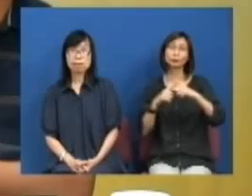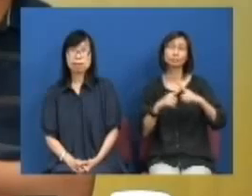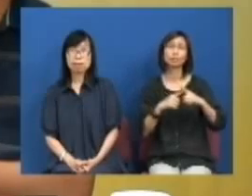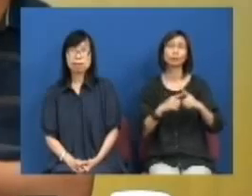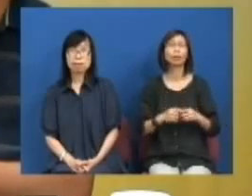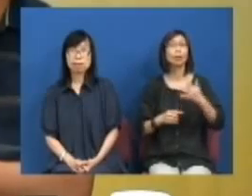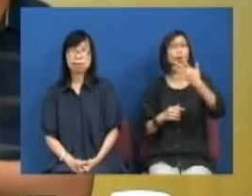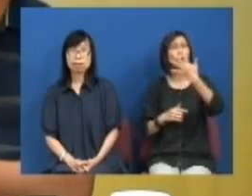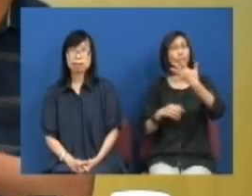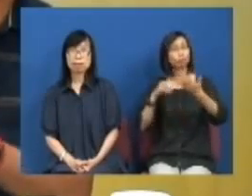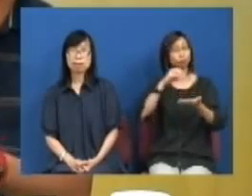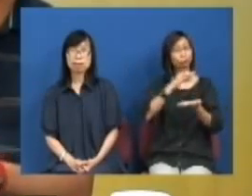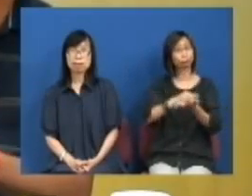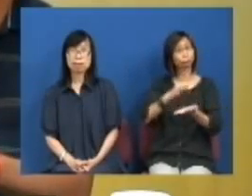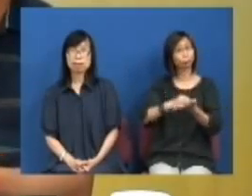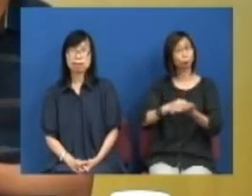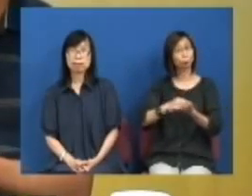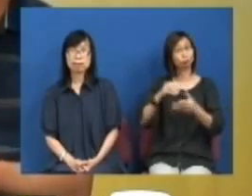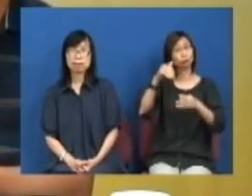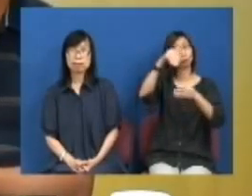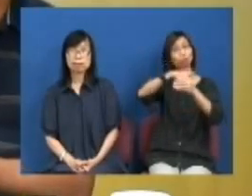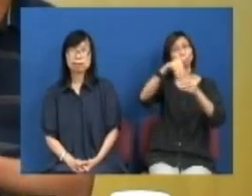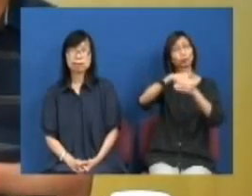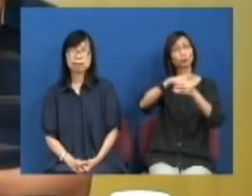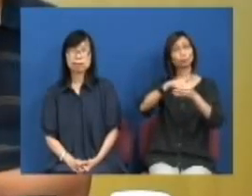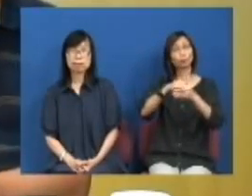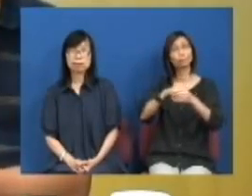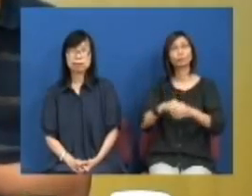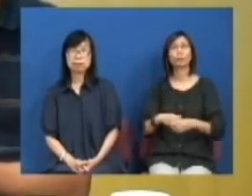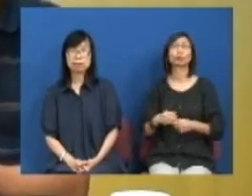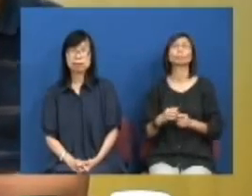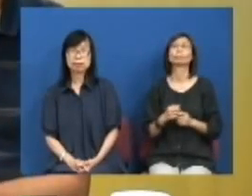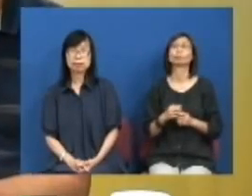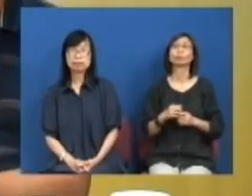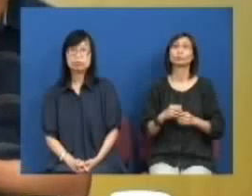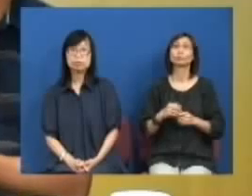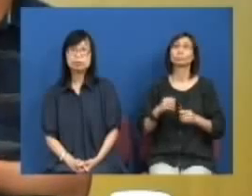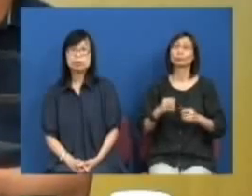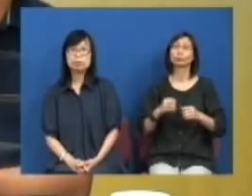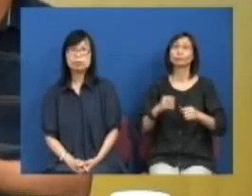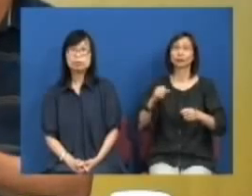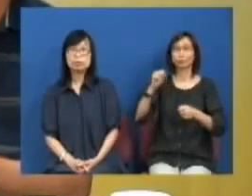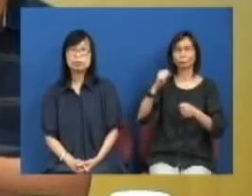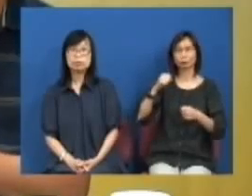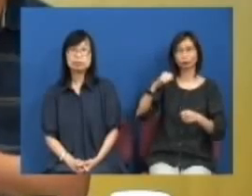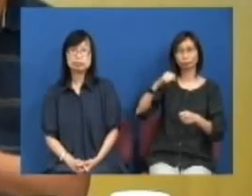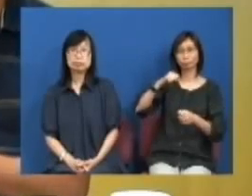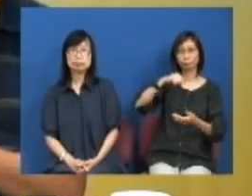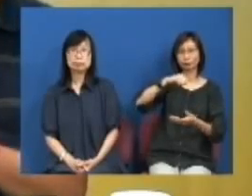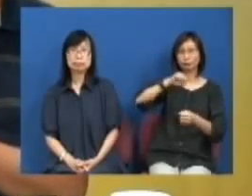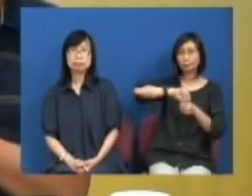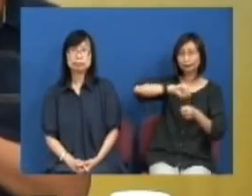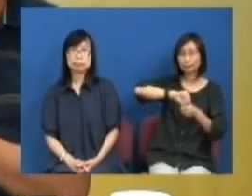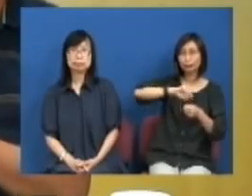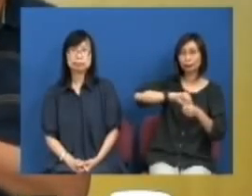好即係同政府好積極去到即係喺幕後參與一個談判嘅一班泛民